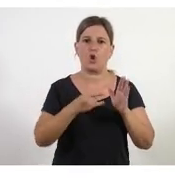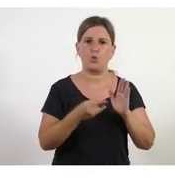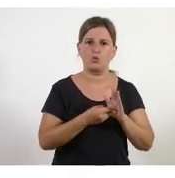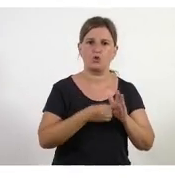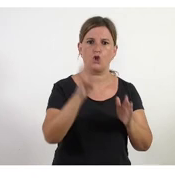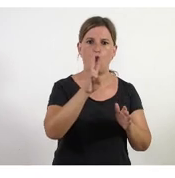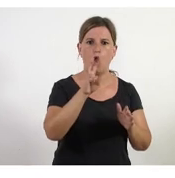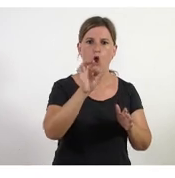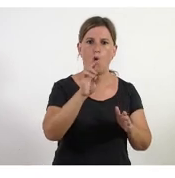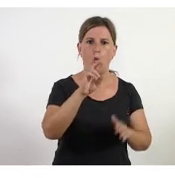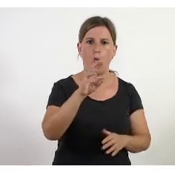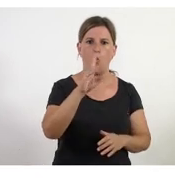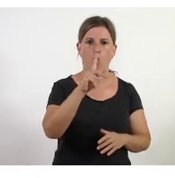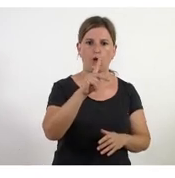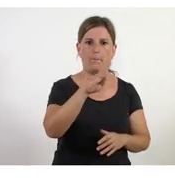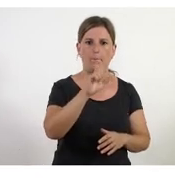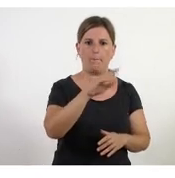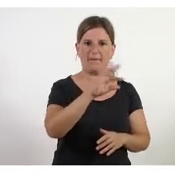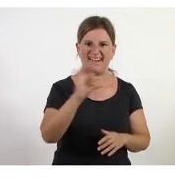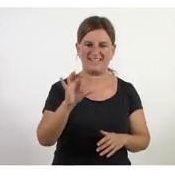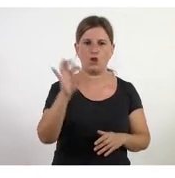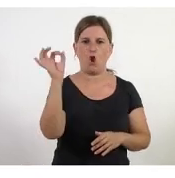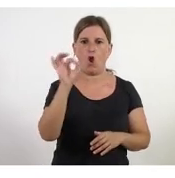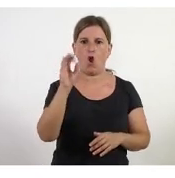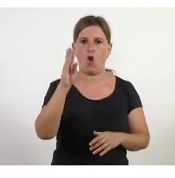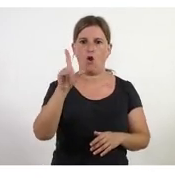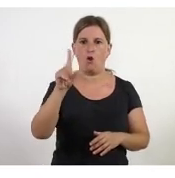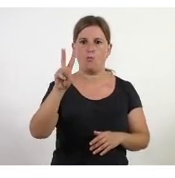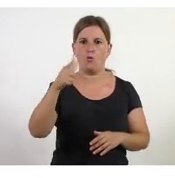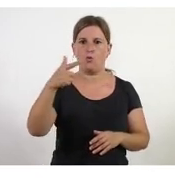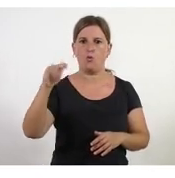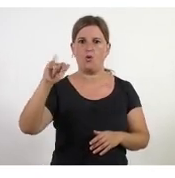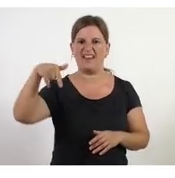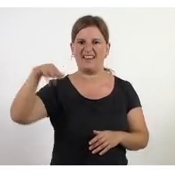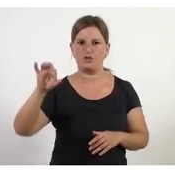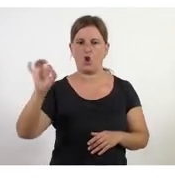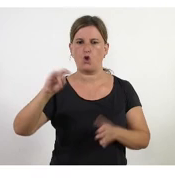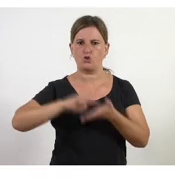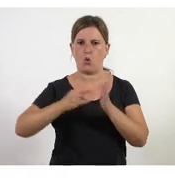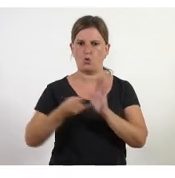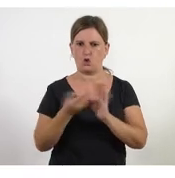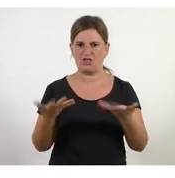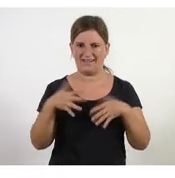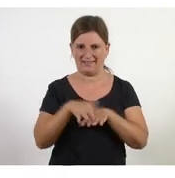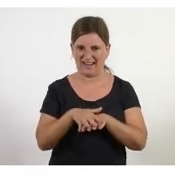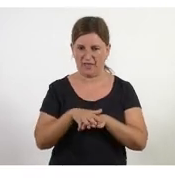o funcionalitats integrades. Segons el tipus de requeriment que tingui la plataforma que volem